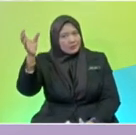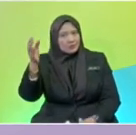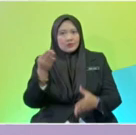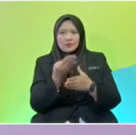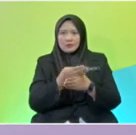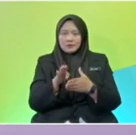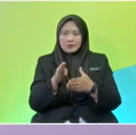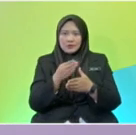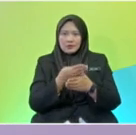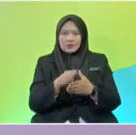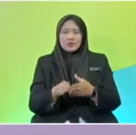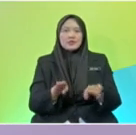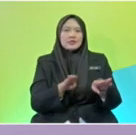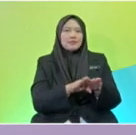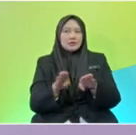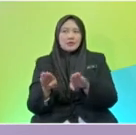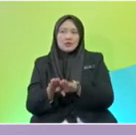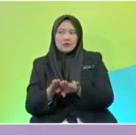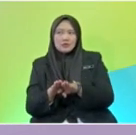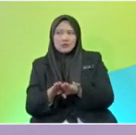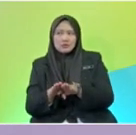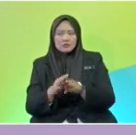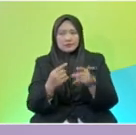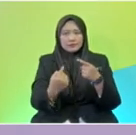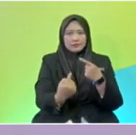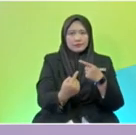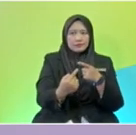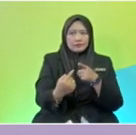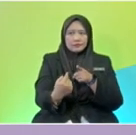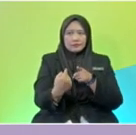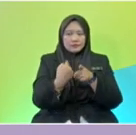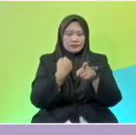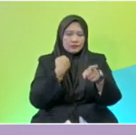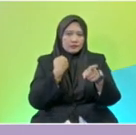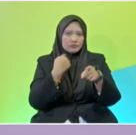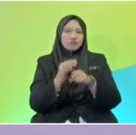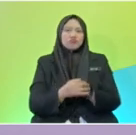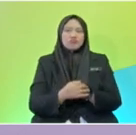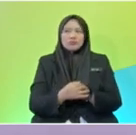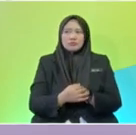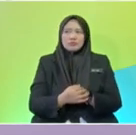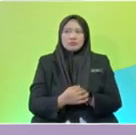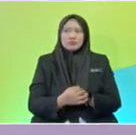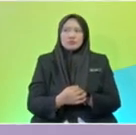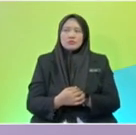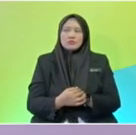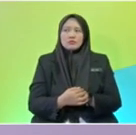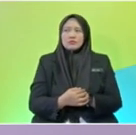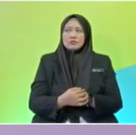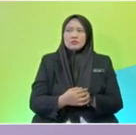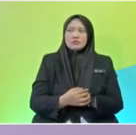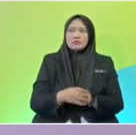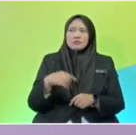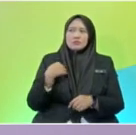songsangan bagi sebagai songosangan Oke untuk guru-guru dan juga Ibu apa di rumah ataupun anak-anak bagi sebagian